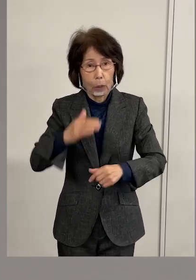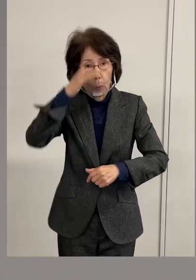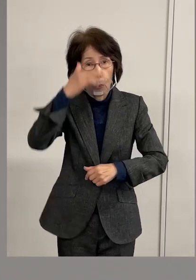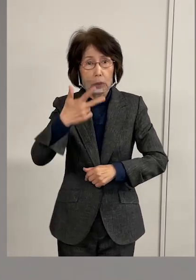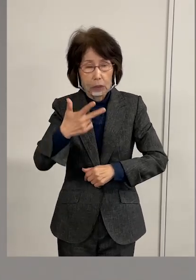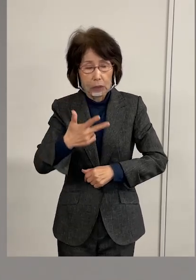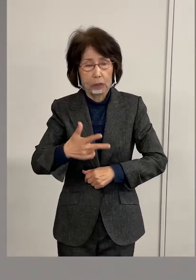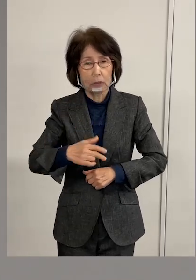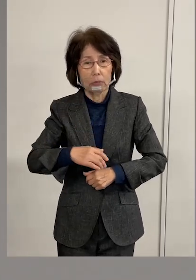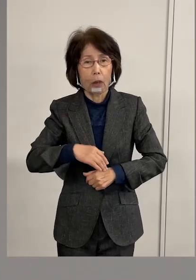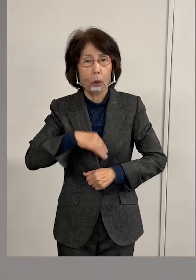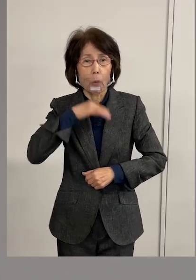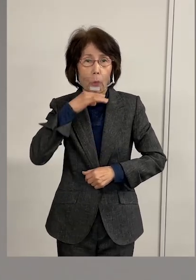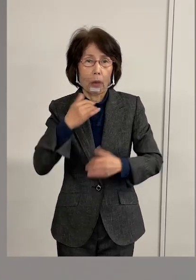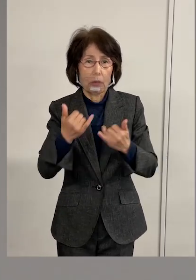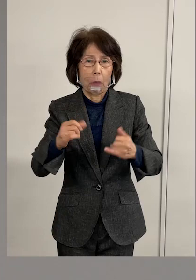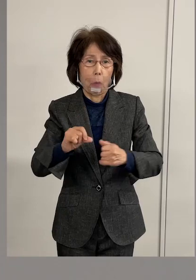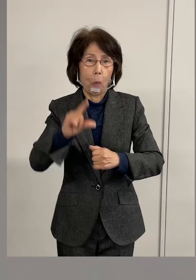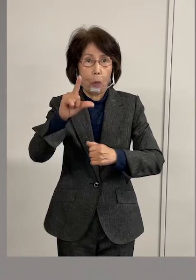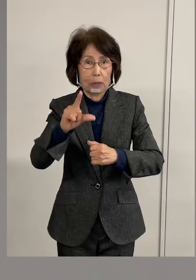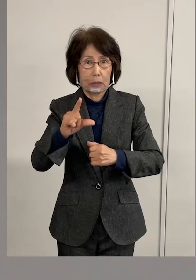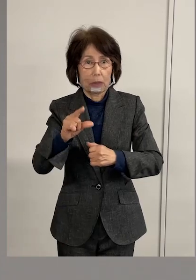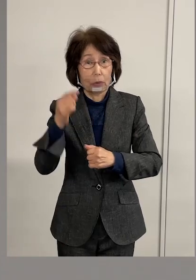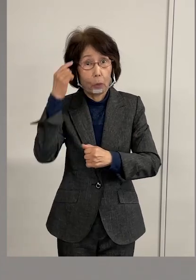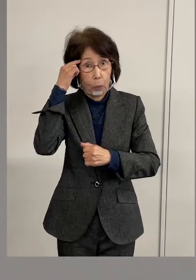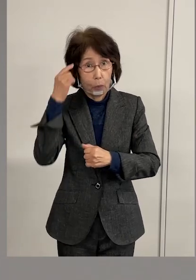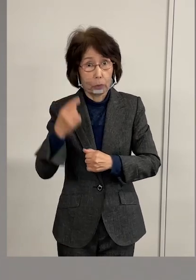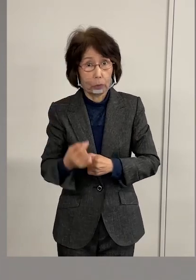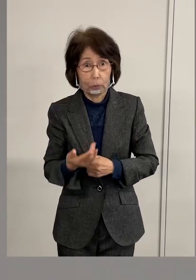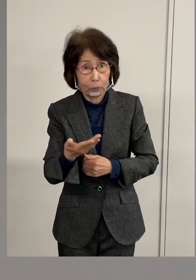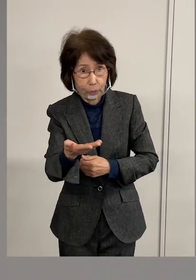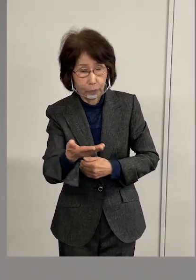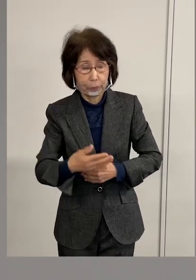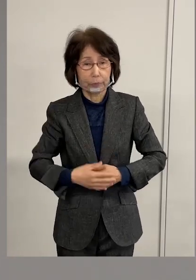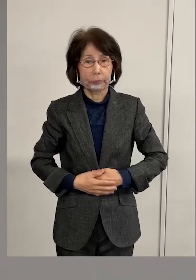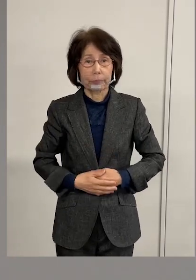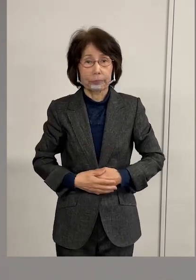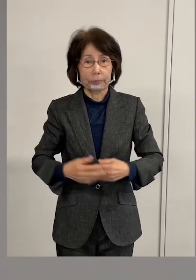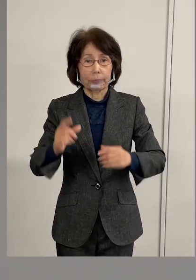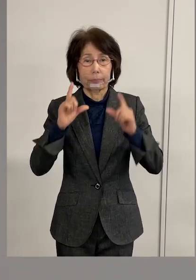ど、その辺のご認識も改めてちょっともう少し聞いてもいいですか？